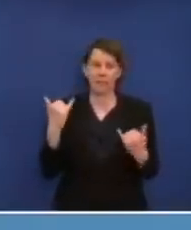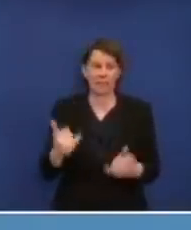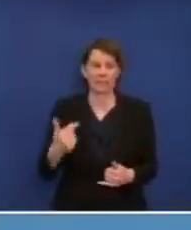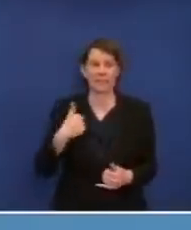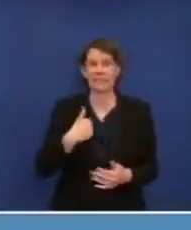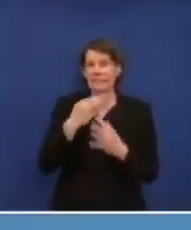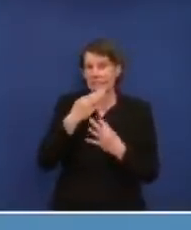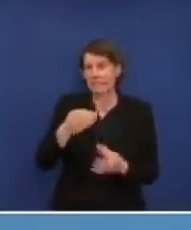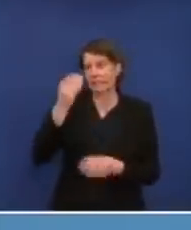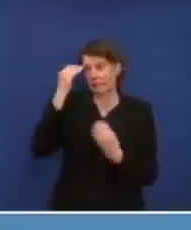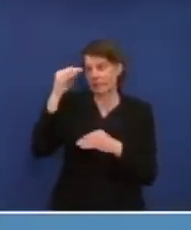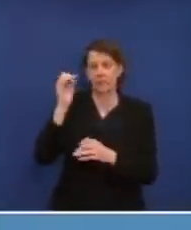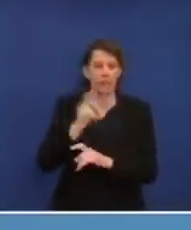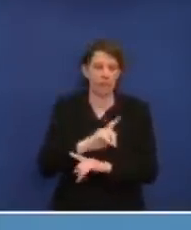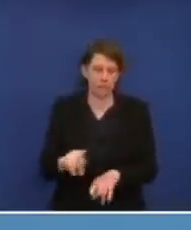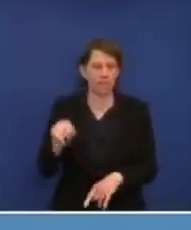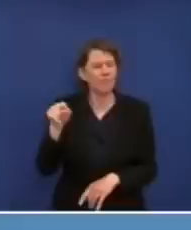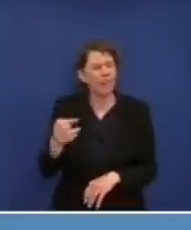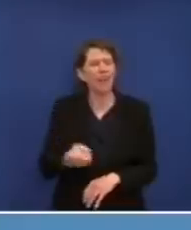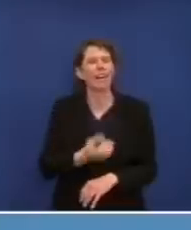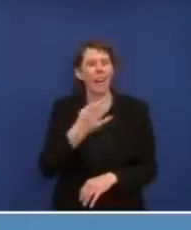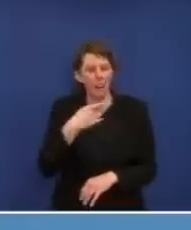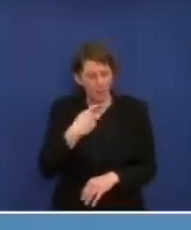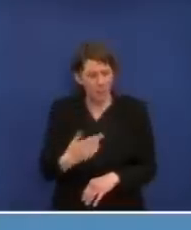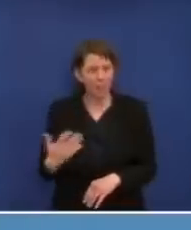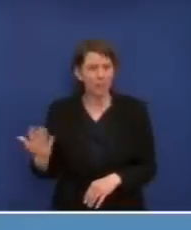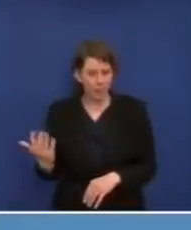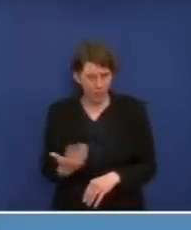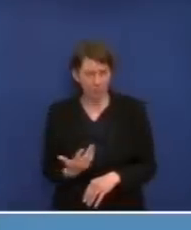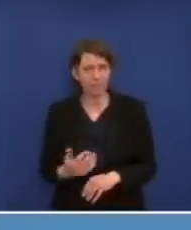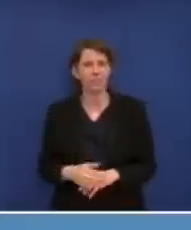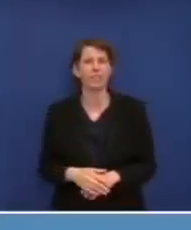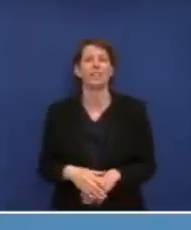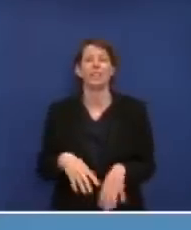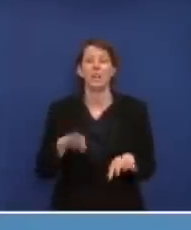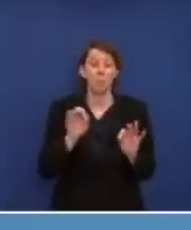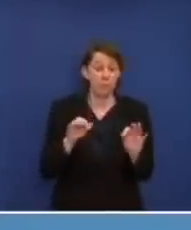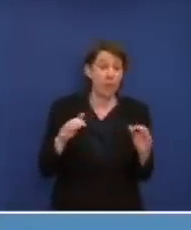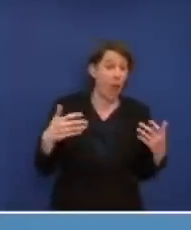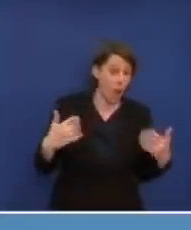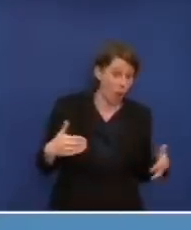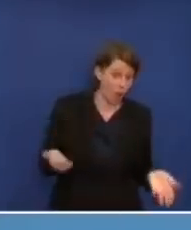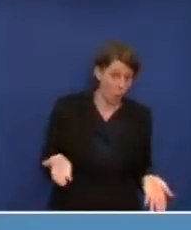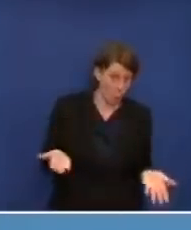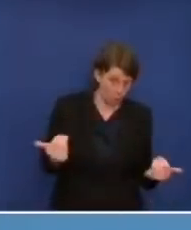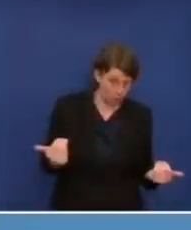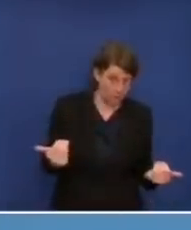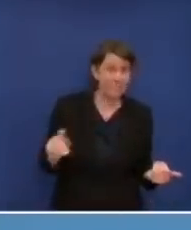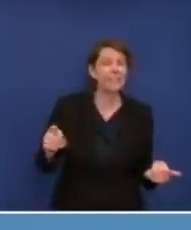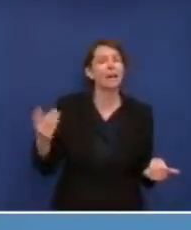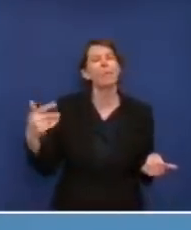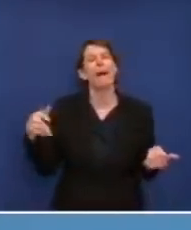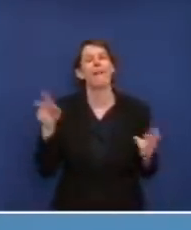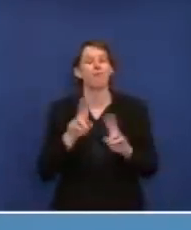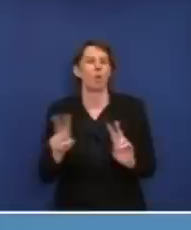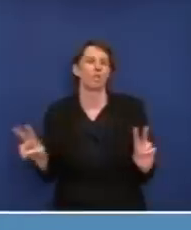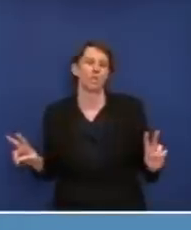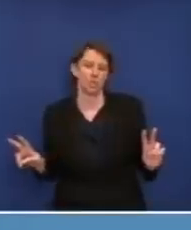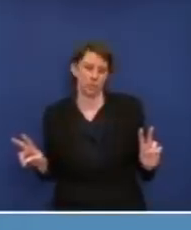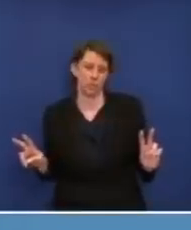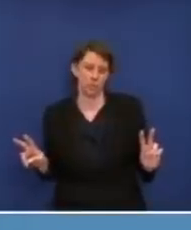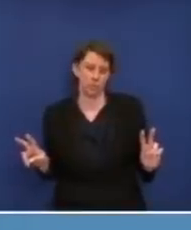aber nicht präzisieren. Ich meine, er hat ganz klar gesagt, wenn lockern, dann vorsichtig und anhand der